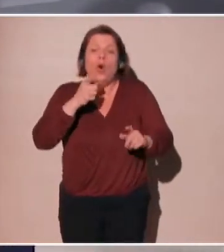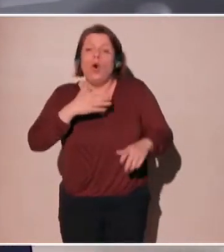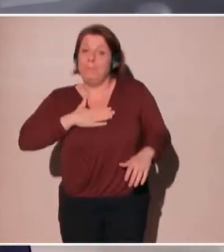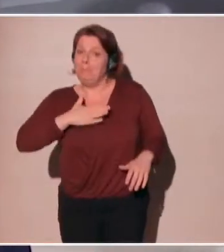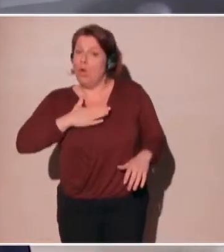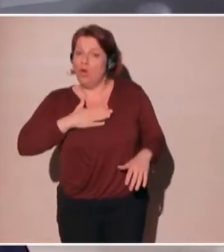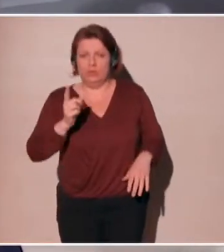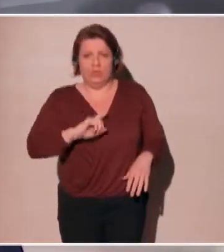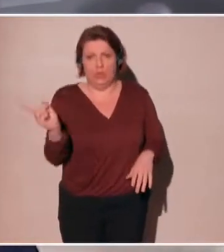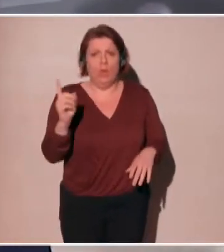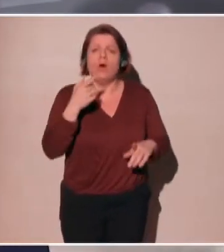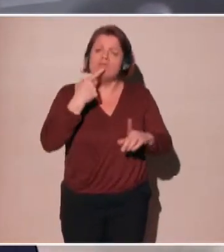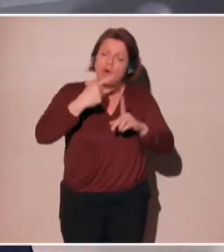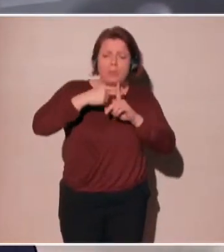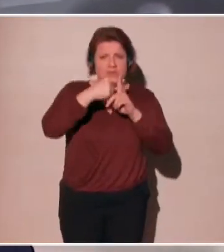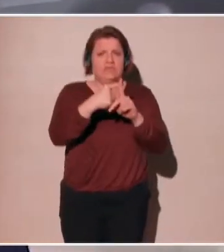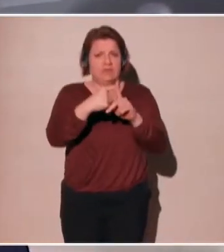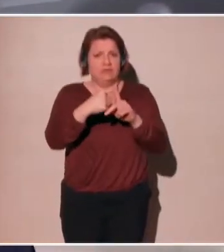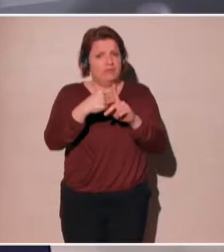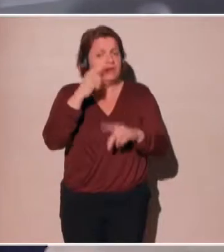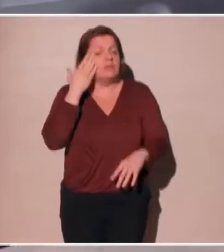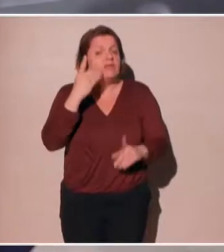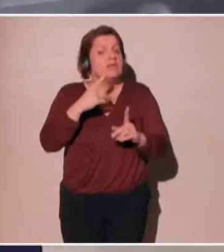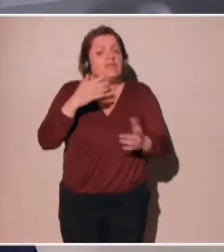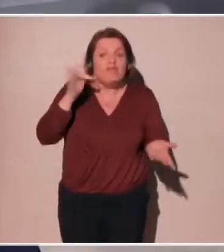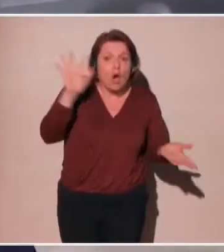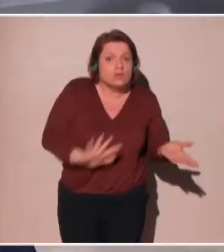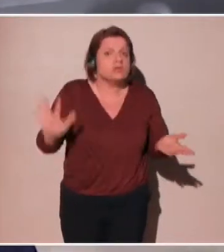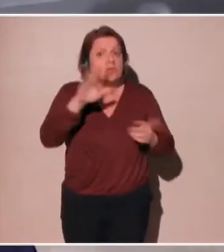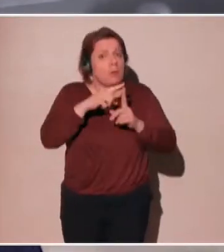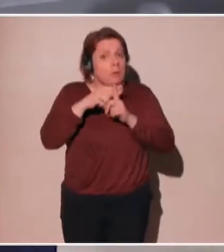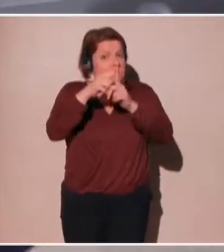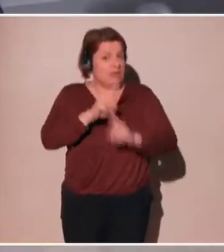faut être positif. Parce que si on n'est pas positif en France,